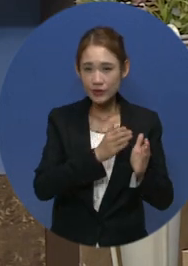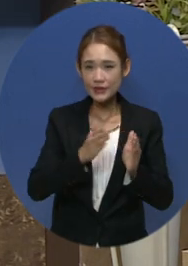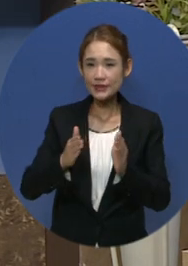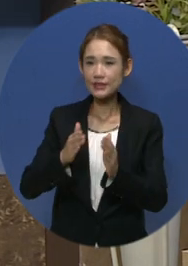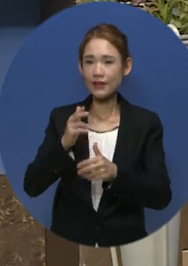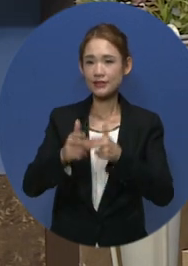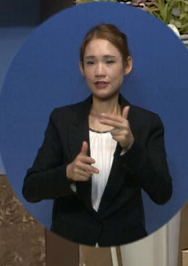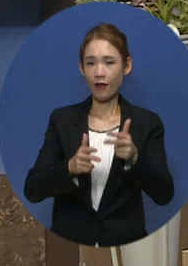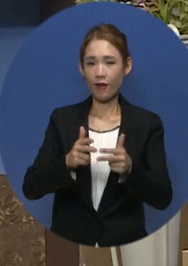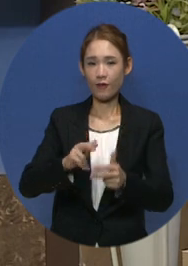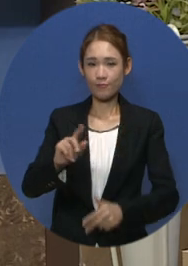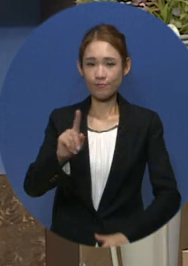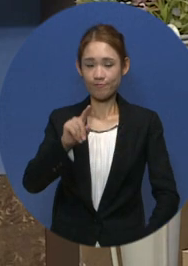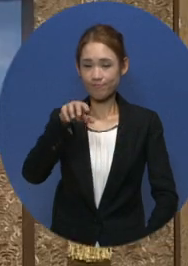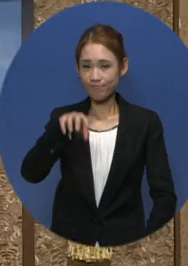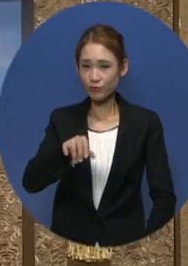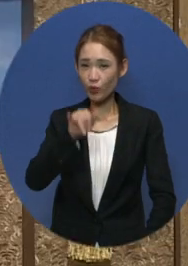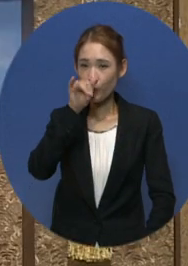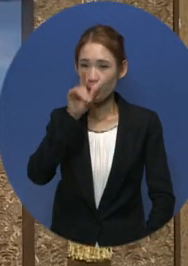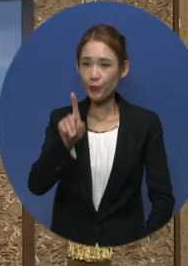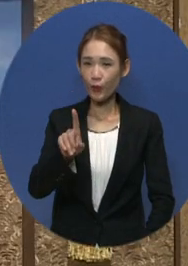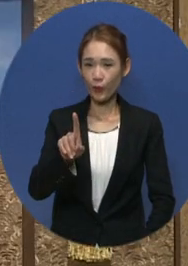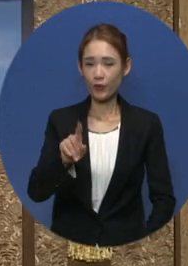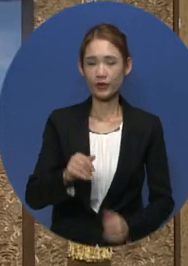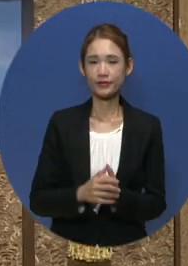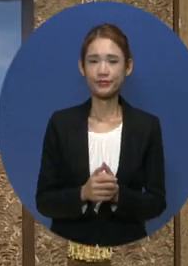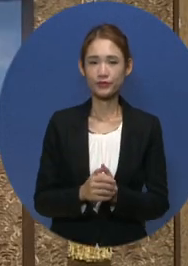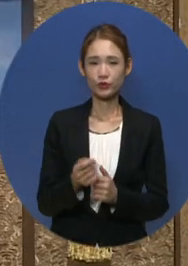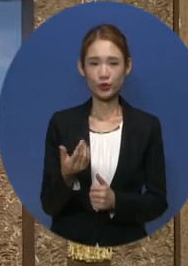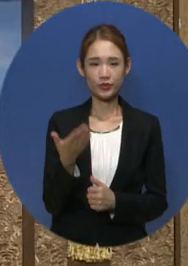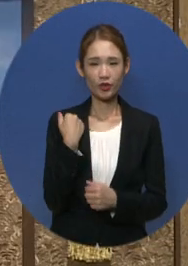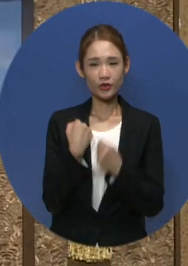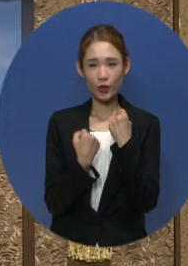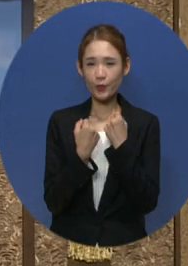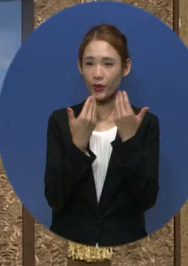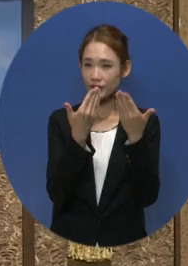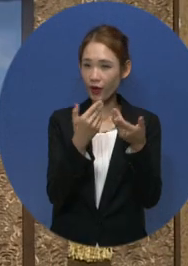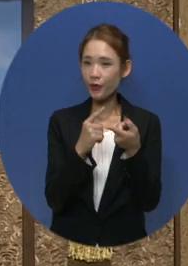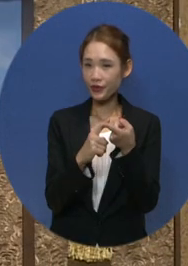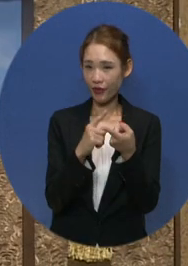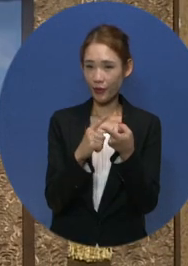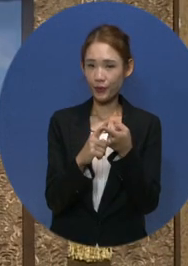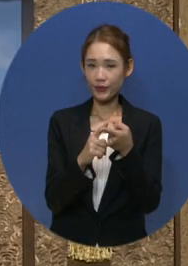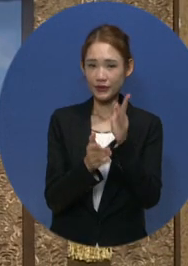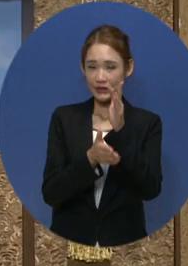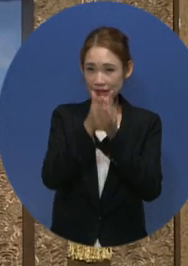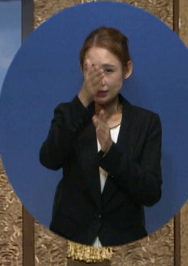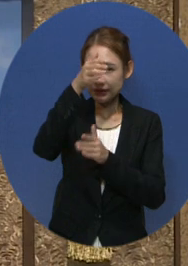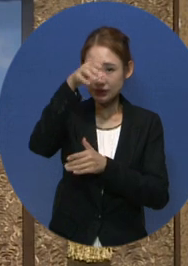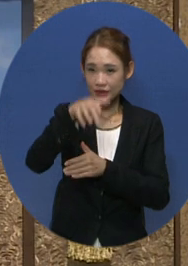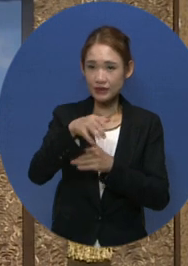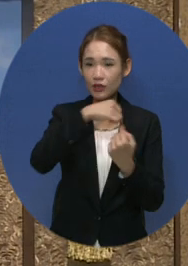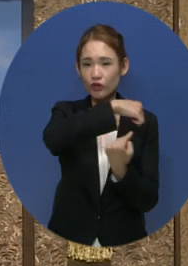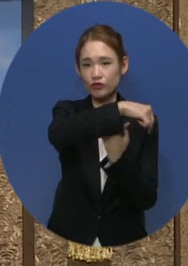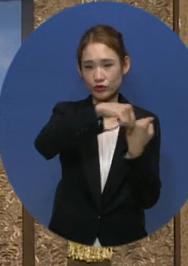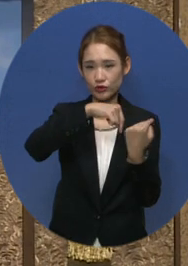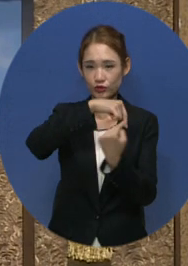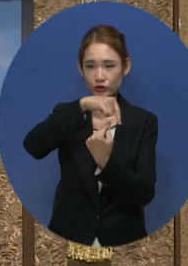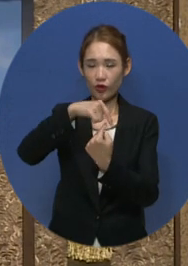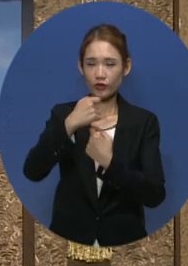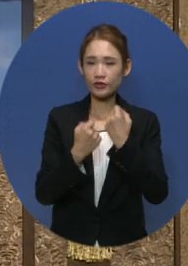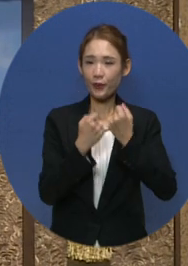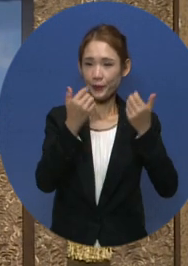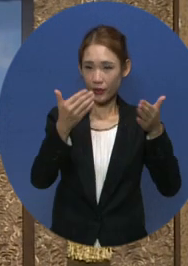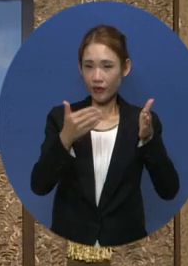사업에는 어떤 것이 있을까요? 네, 저희가 이제 조금 전에 말씀드린 것은 주로 뭐 시설 운영 뭐 이런 걸 말씀드렸는데요. 네.